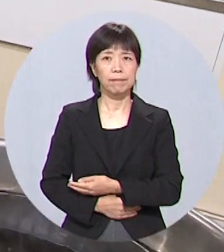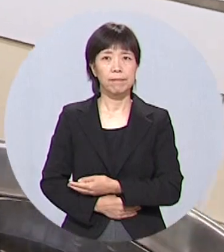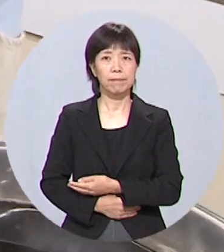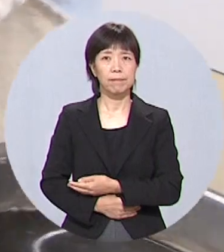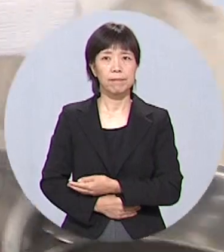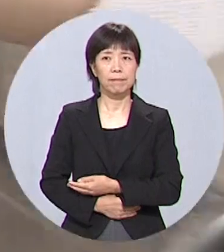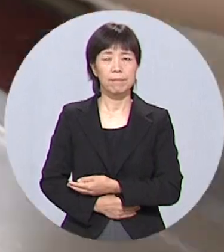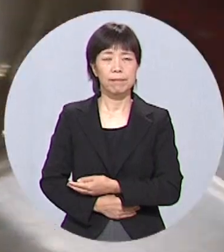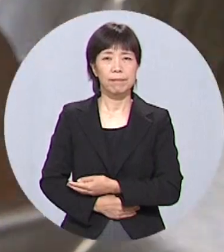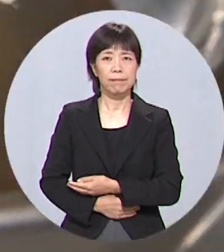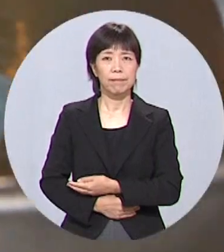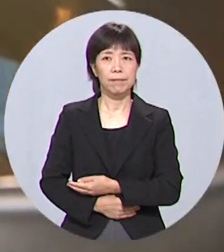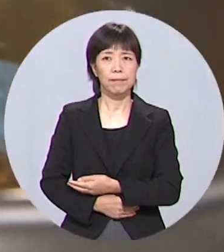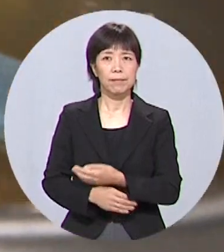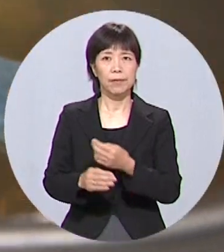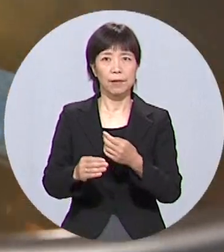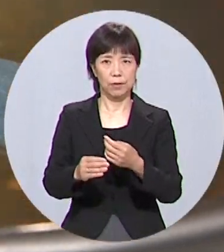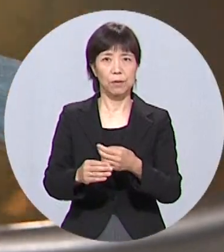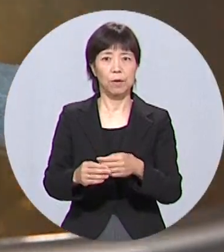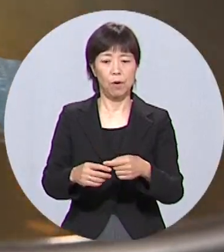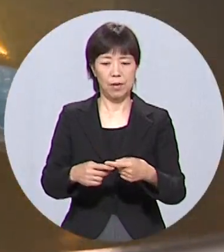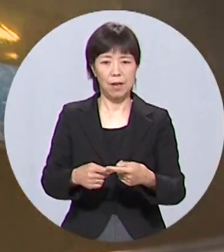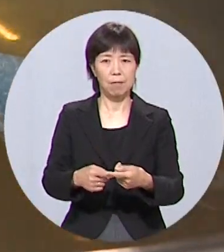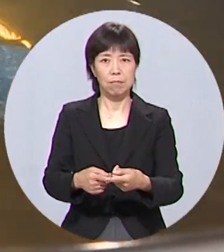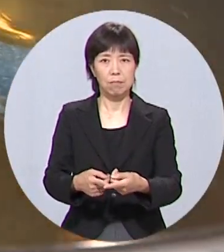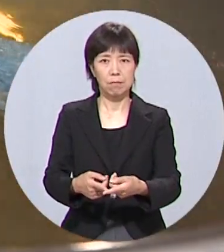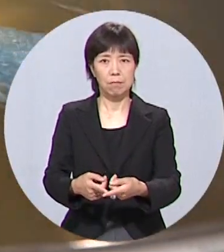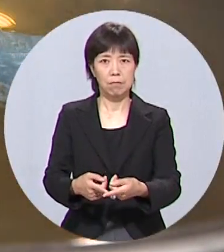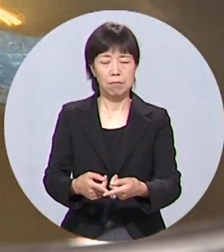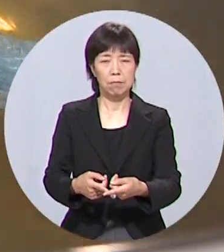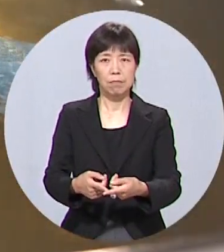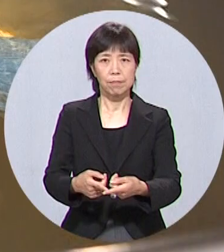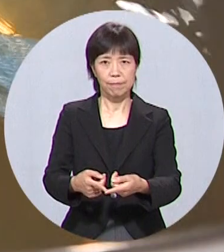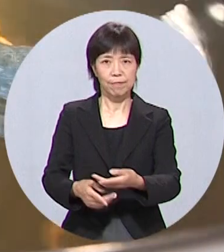はい、 ここだけ、 ここだけ、 へえ、